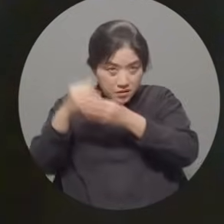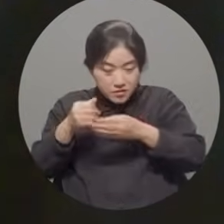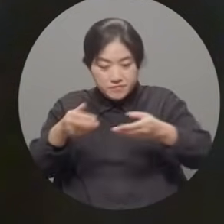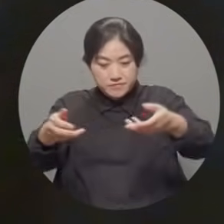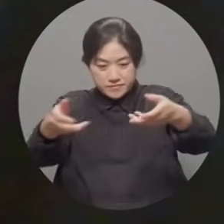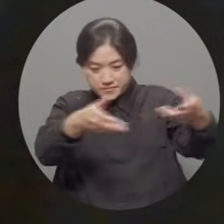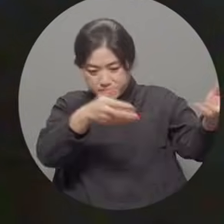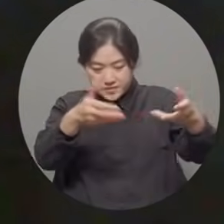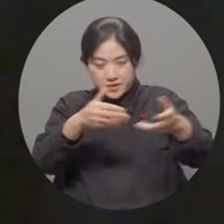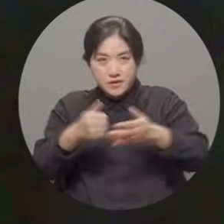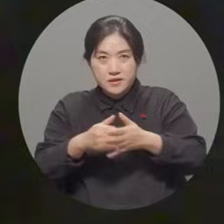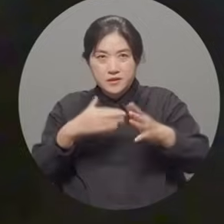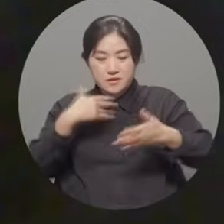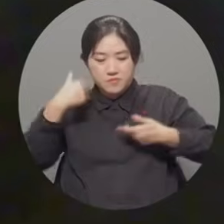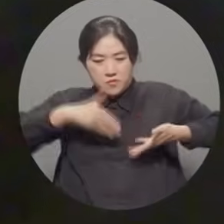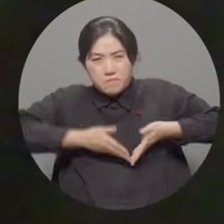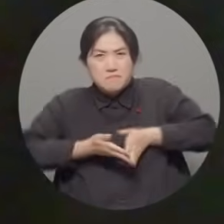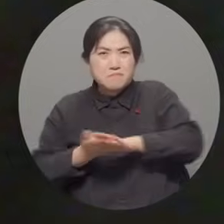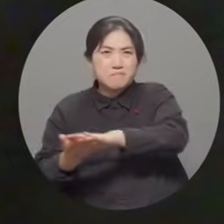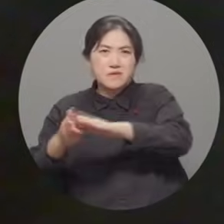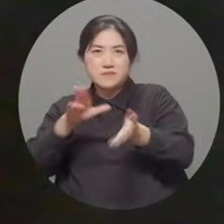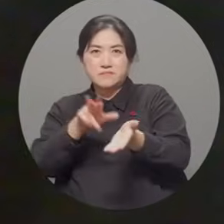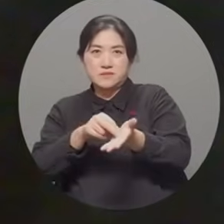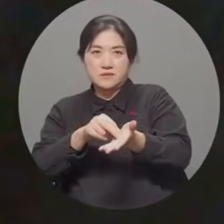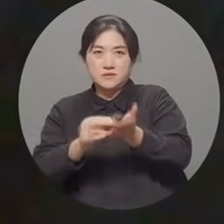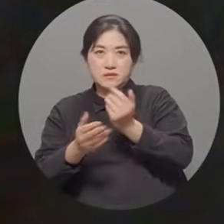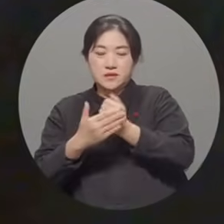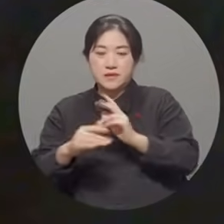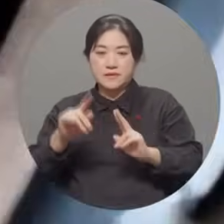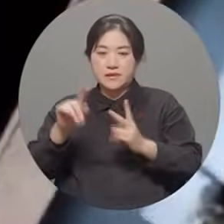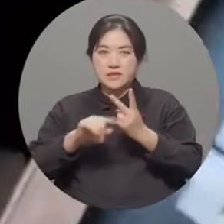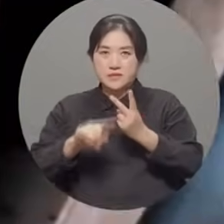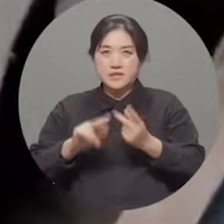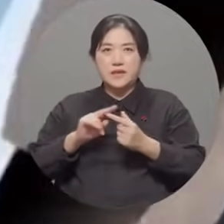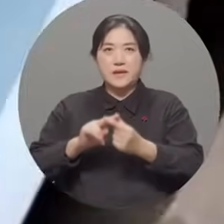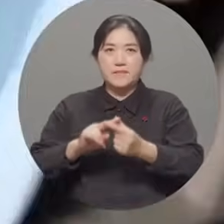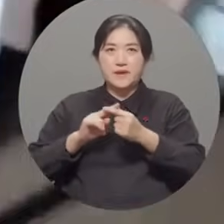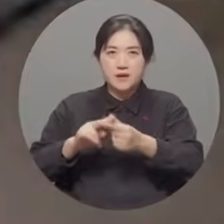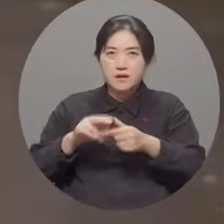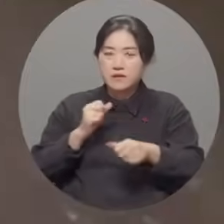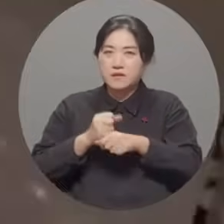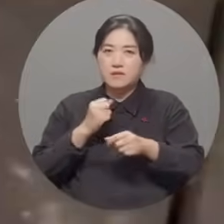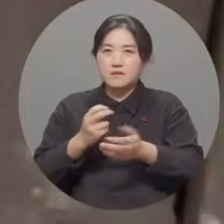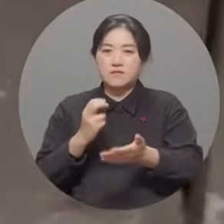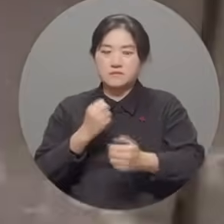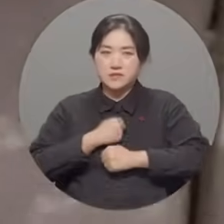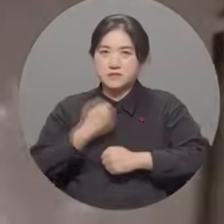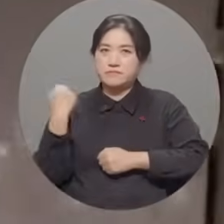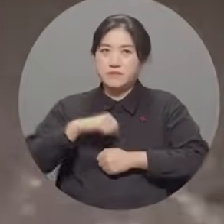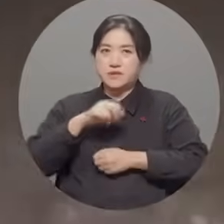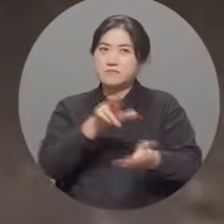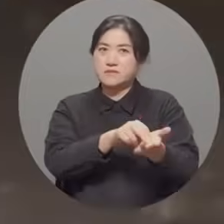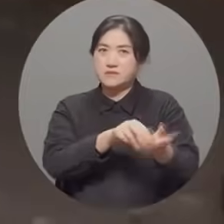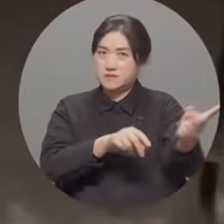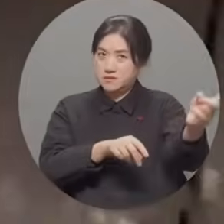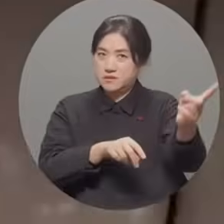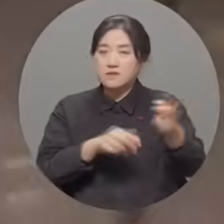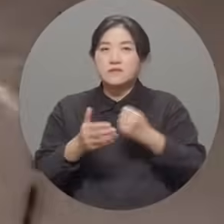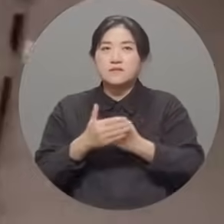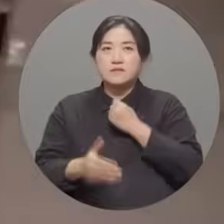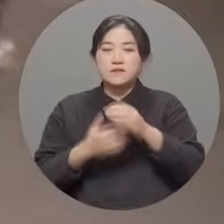점검하다 몸이 말려 들어갔습니다. 2인 1조 근무 원칙은 지켜지지 않았고 숨진 김 씨는 4시간